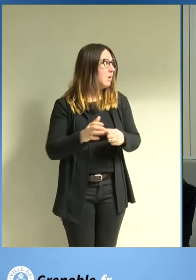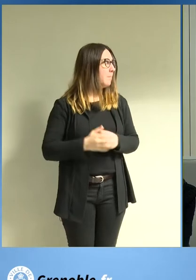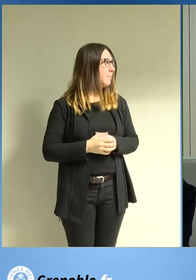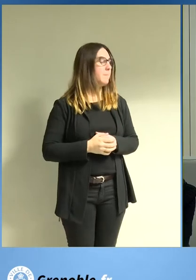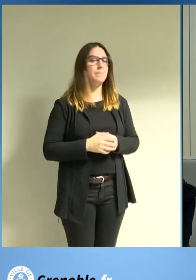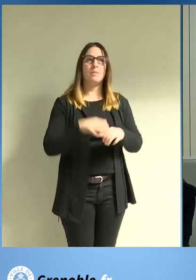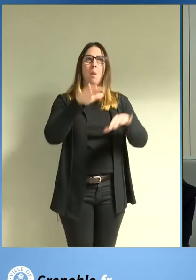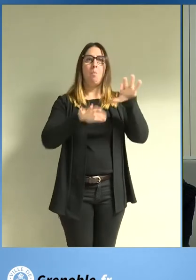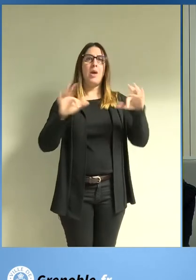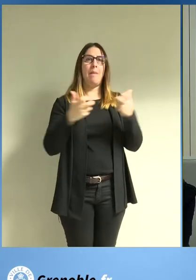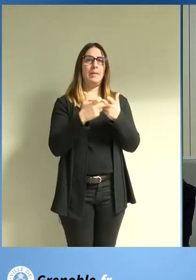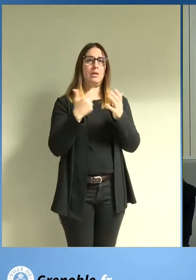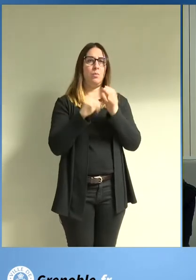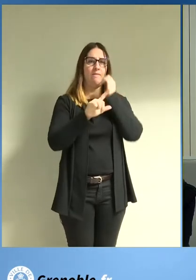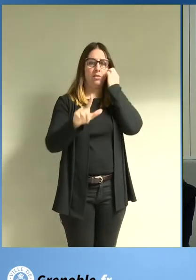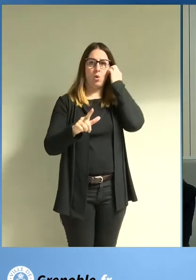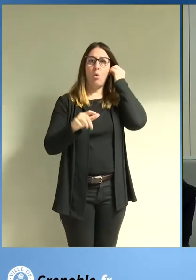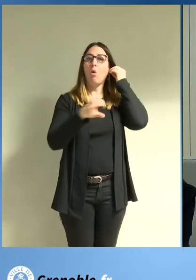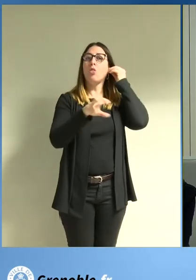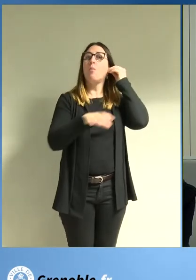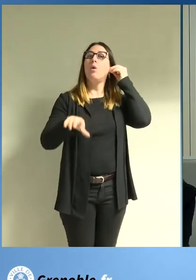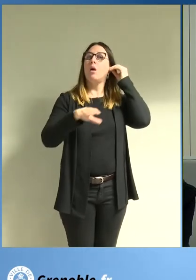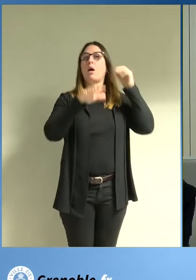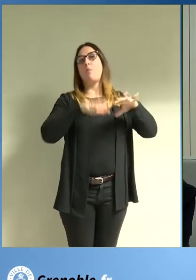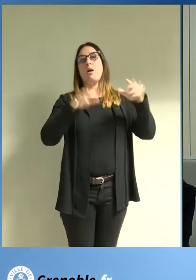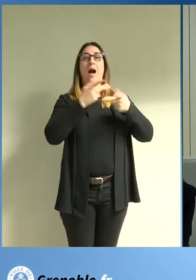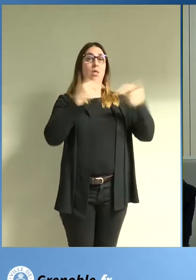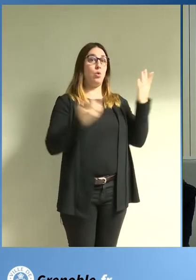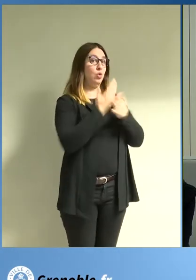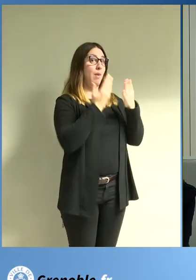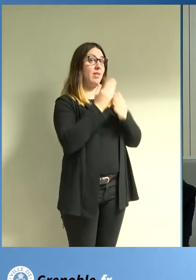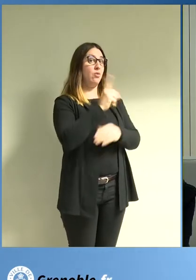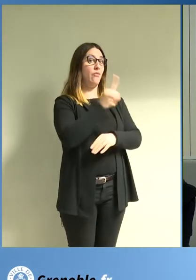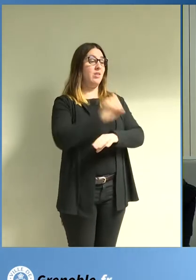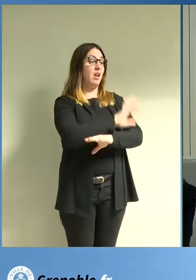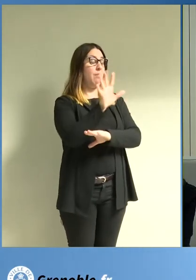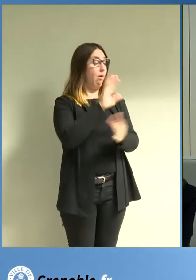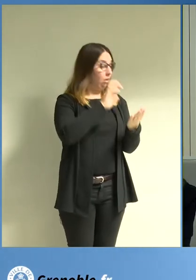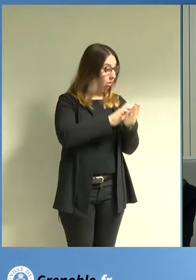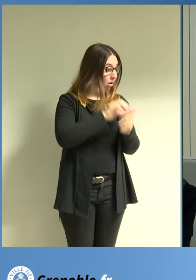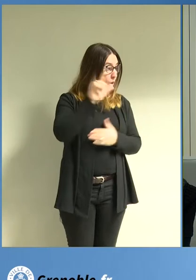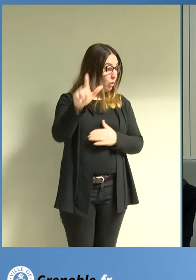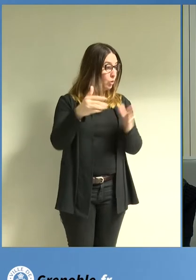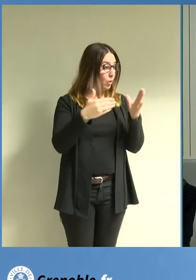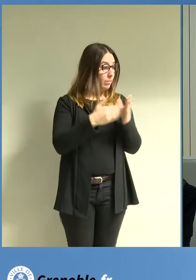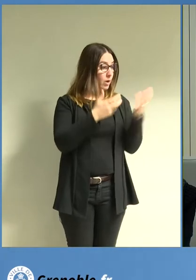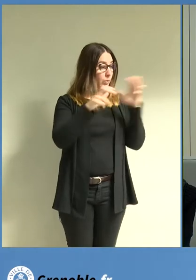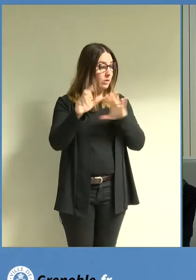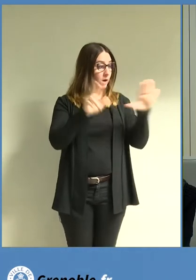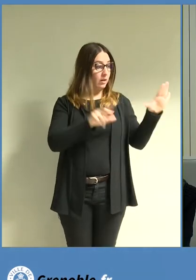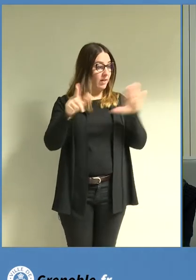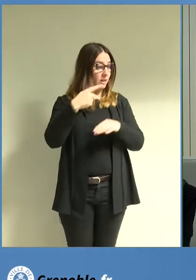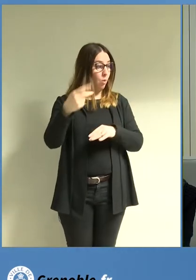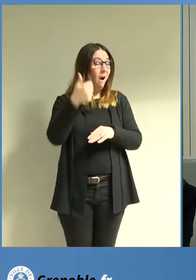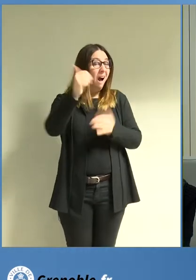prix moyen de vente en 2022 sur grenoble il est à nous et ce matin dans le dauphiné libéré à 2008 187 euros du